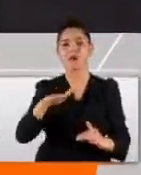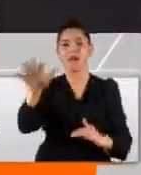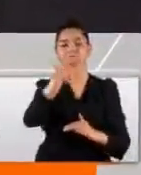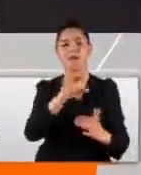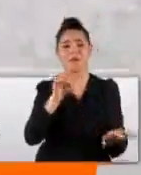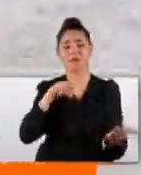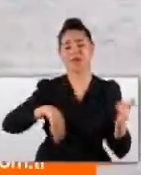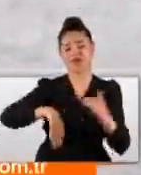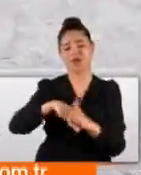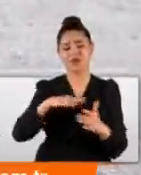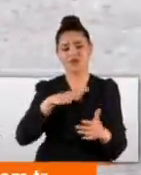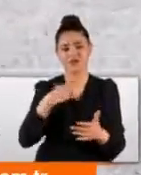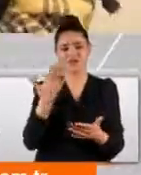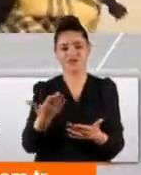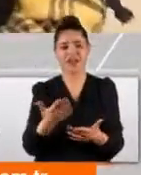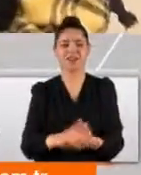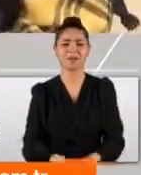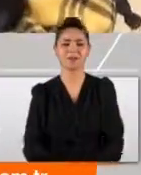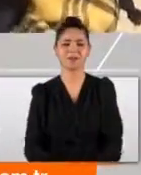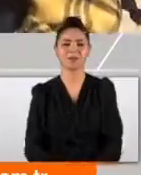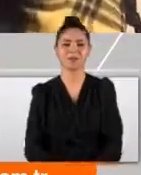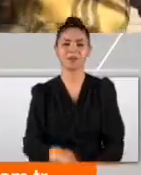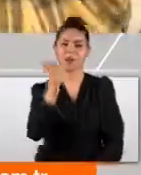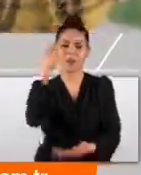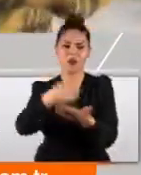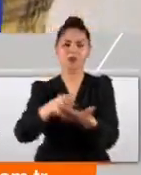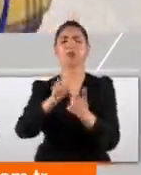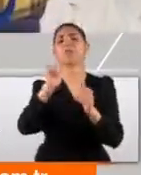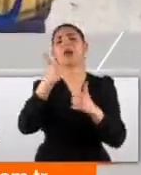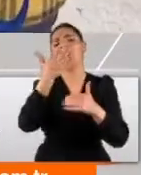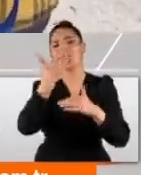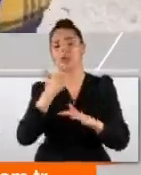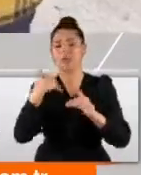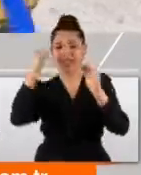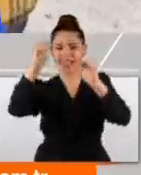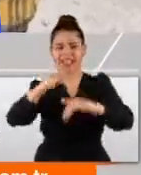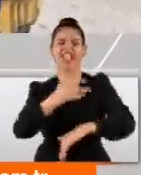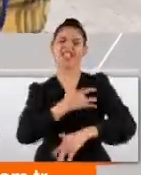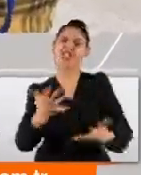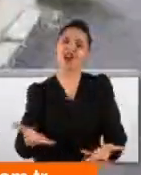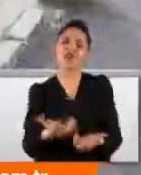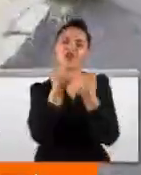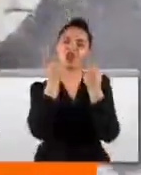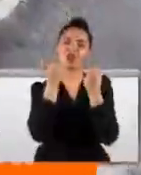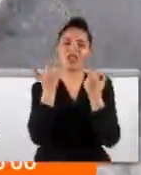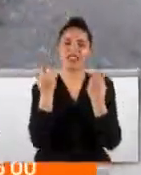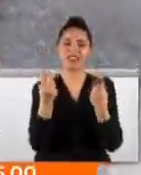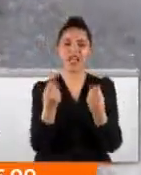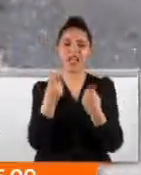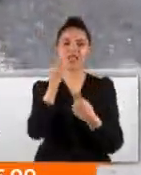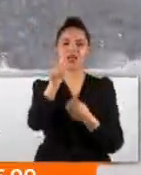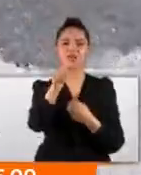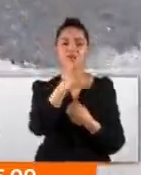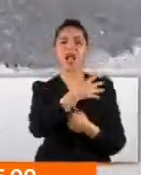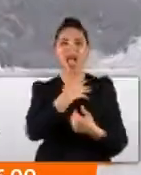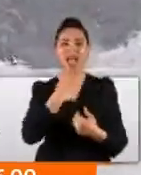gidersek. Abimiz ne derse olsun. Satın almaktansa buradan gelip bir canı kurtarsınlar ya. Zeki ve annesi de